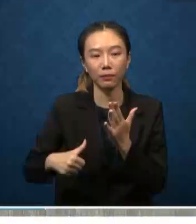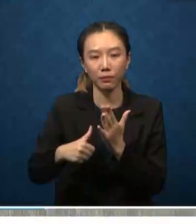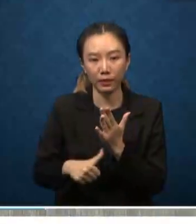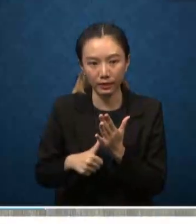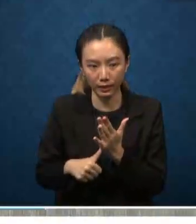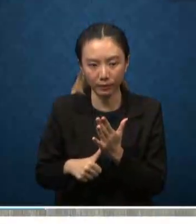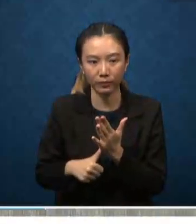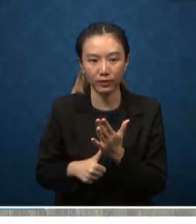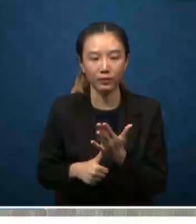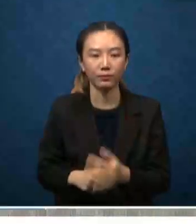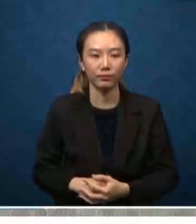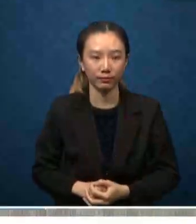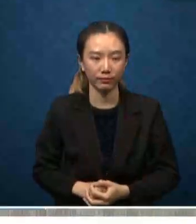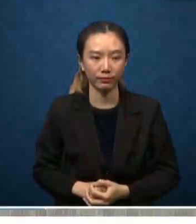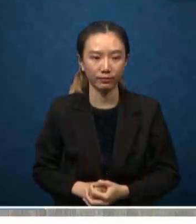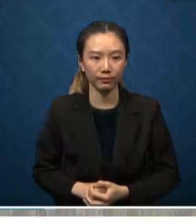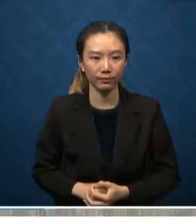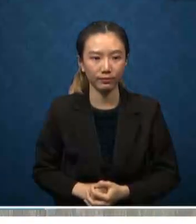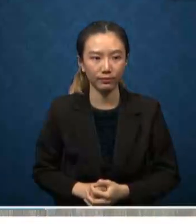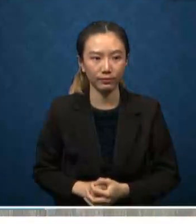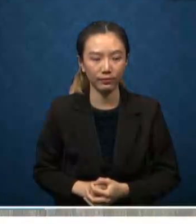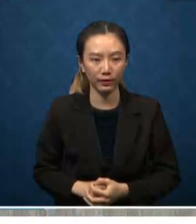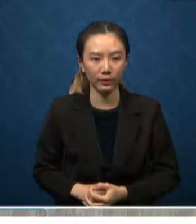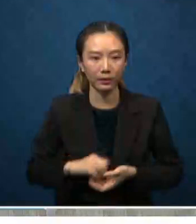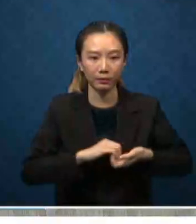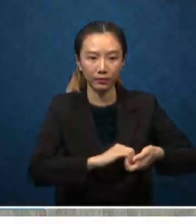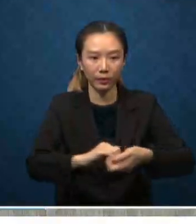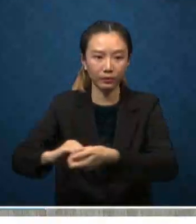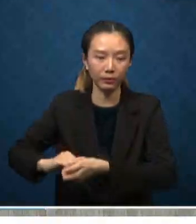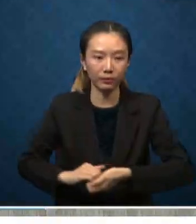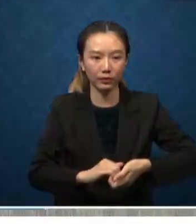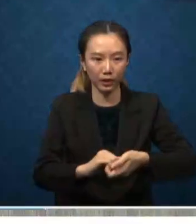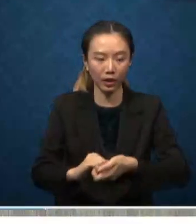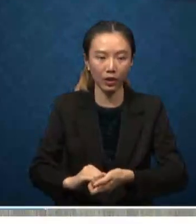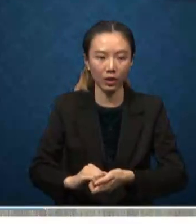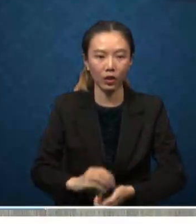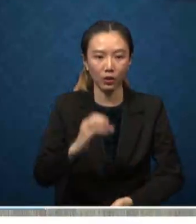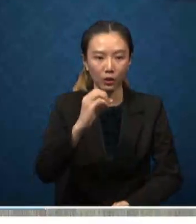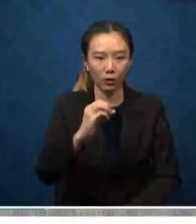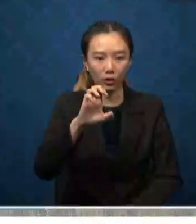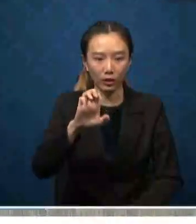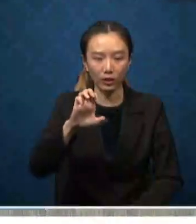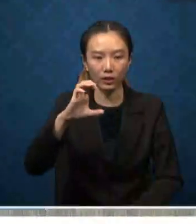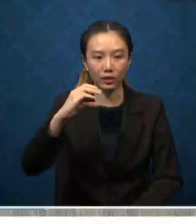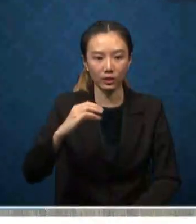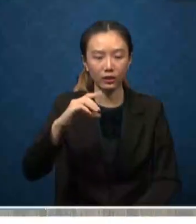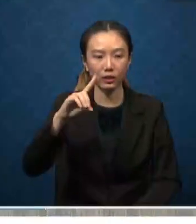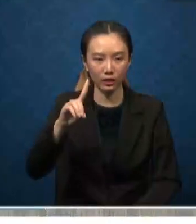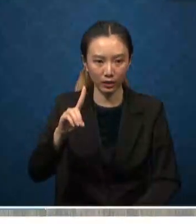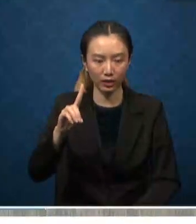Forum และตามกรอบความร่วมมือของ OECD และ Global Forum